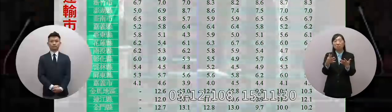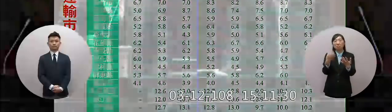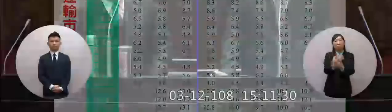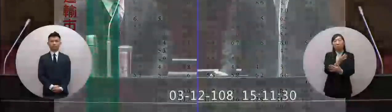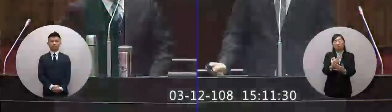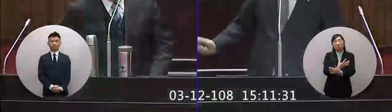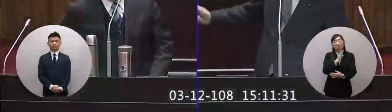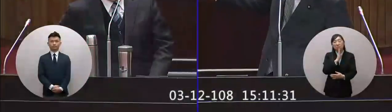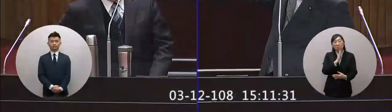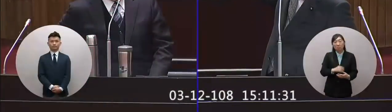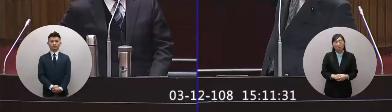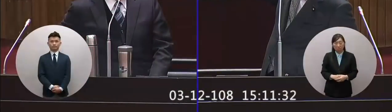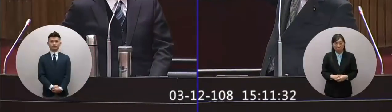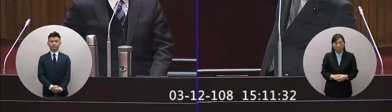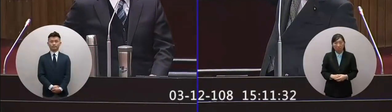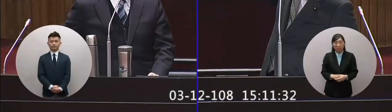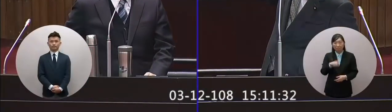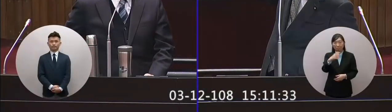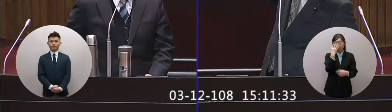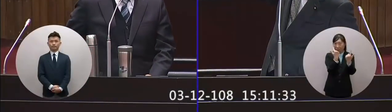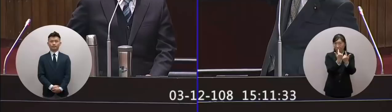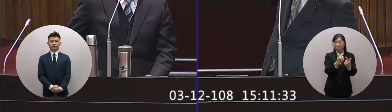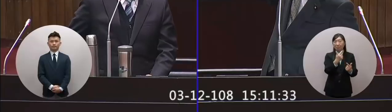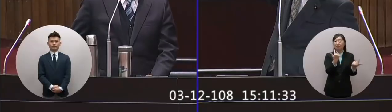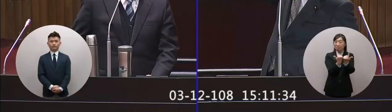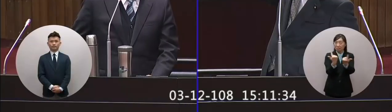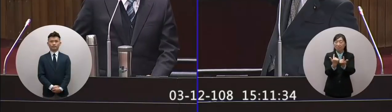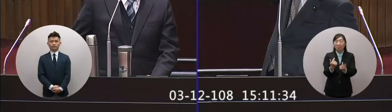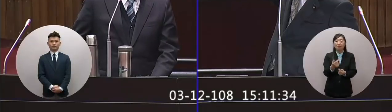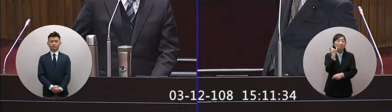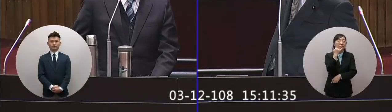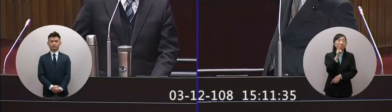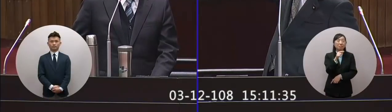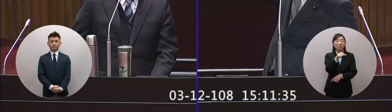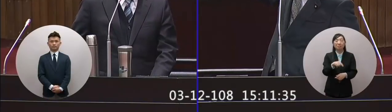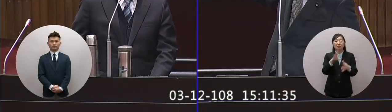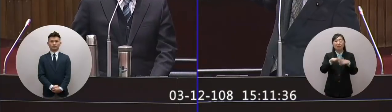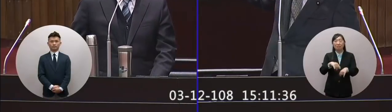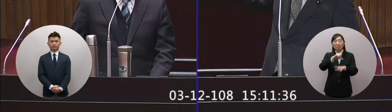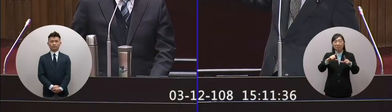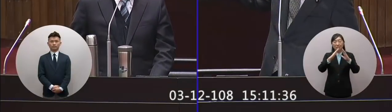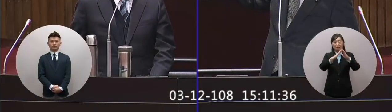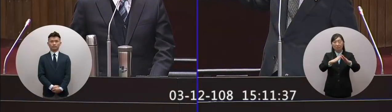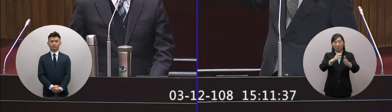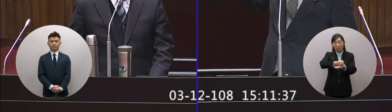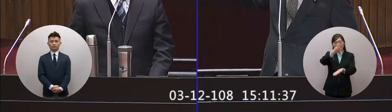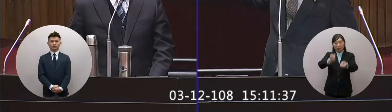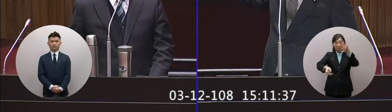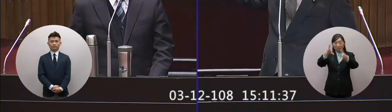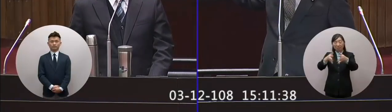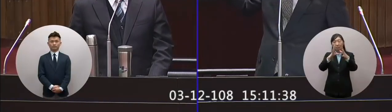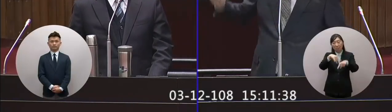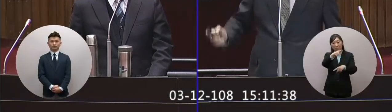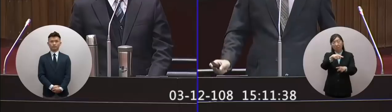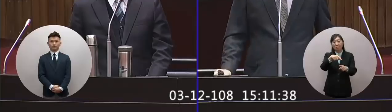性啊。这个地方新北、台北、基隆这个地方因为是大都会区，所以它的